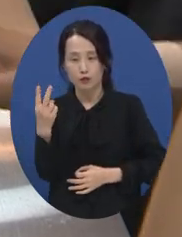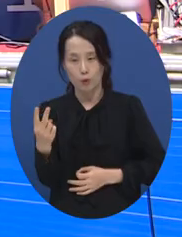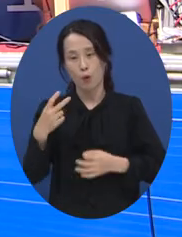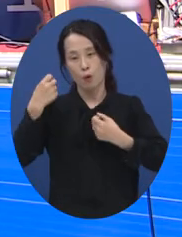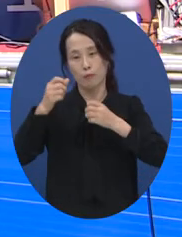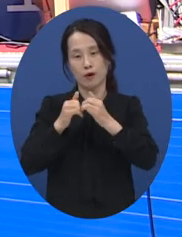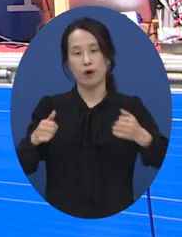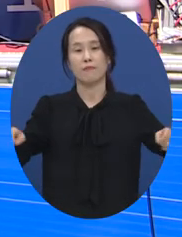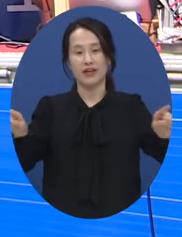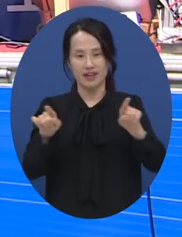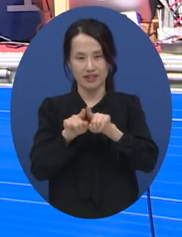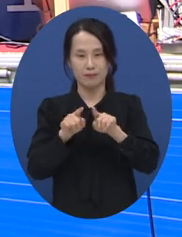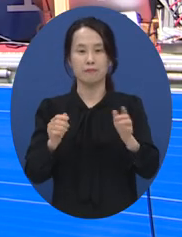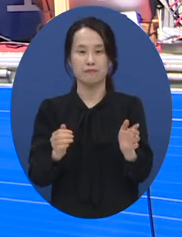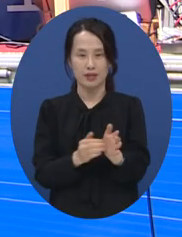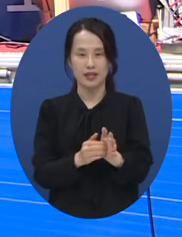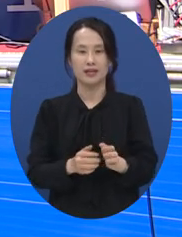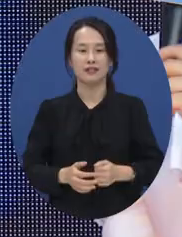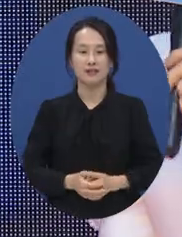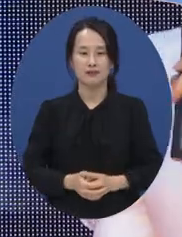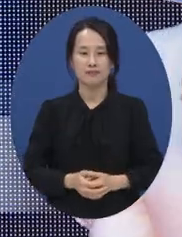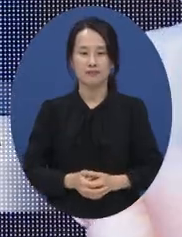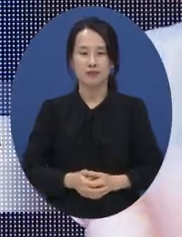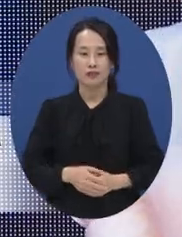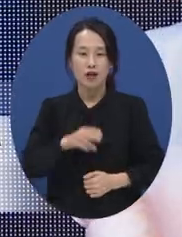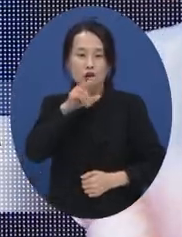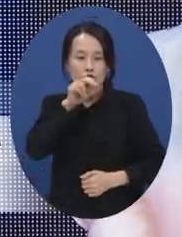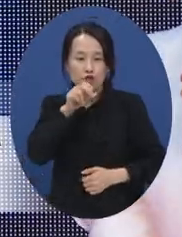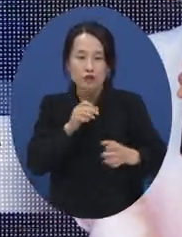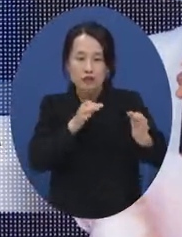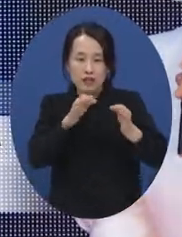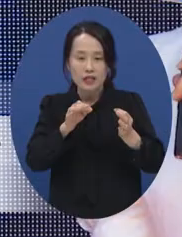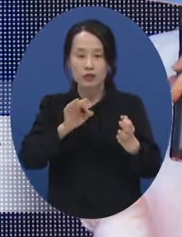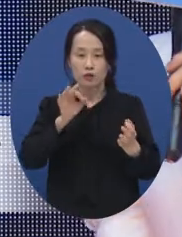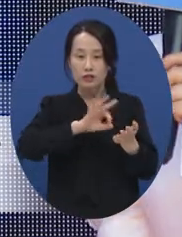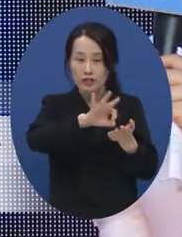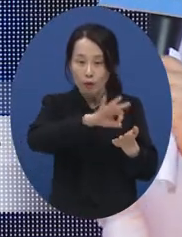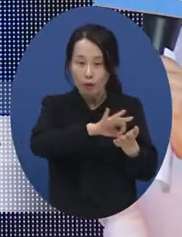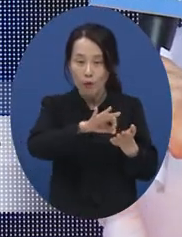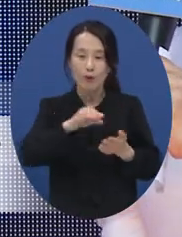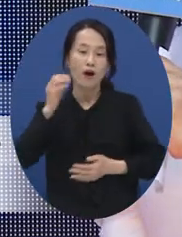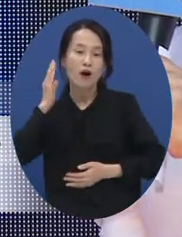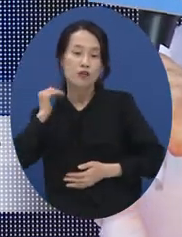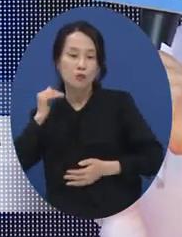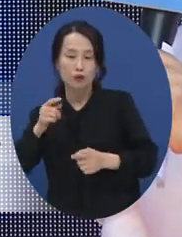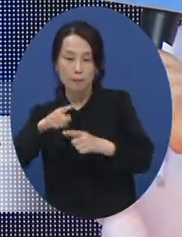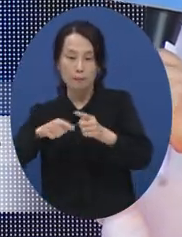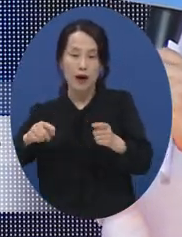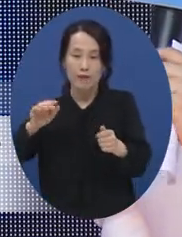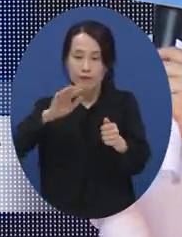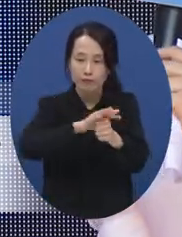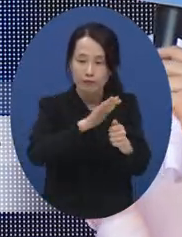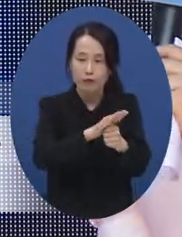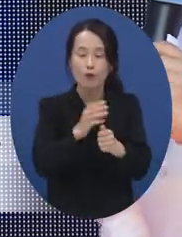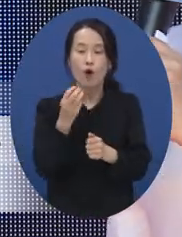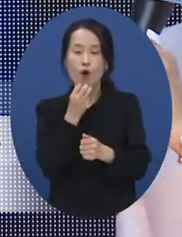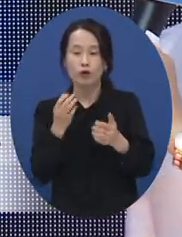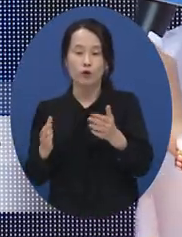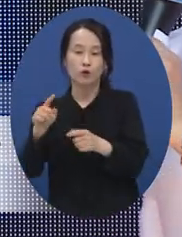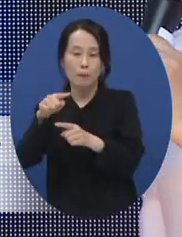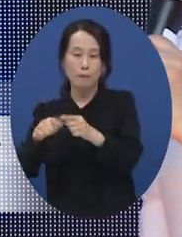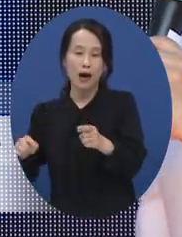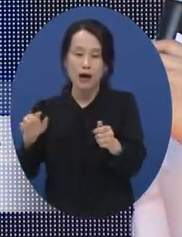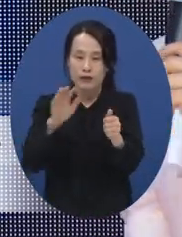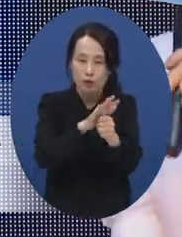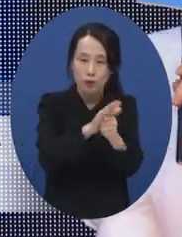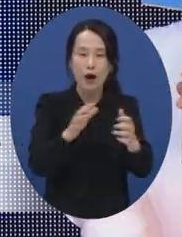배우가 함께했습니다. 동네 골목에서 돈을 쓰시면 이제 의정부에서도 절반을 지원하고 도에서도 절반을